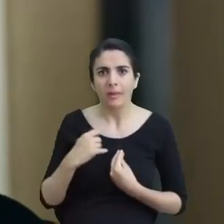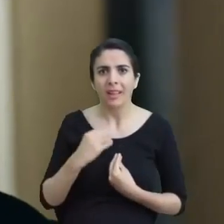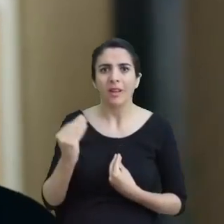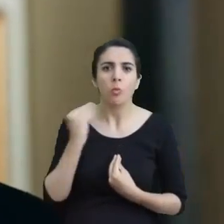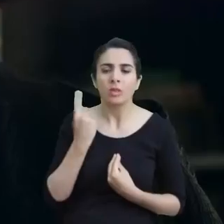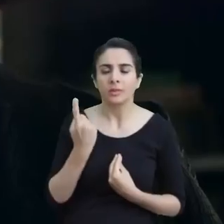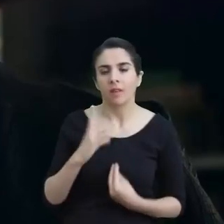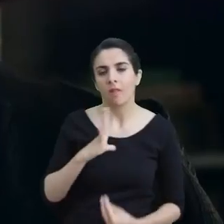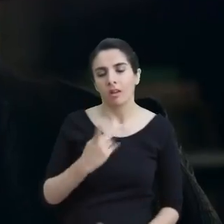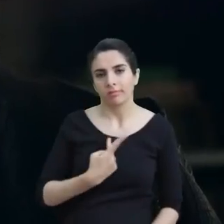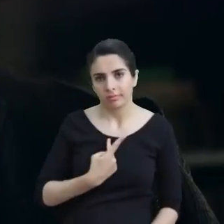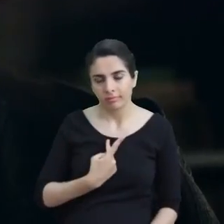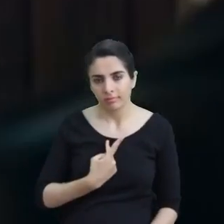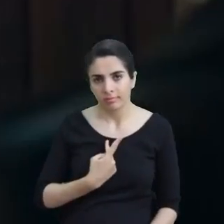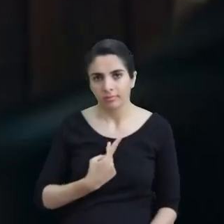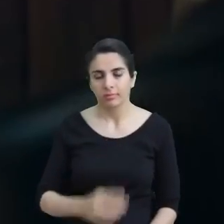Ona bir iyilik borcum var.